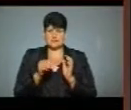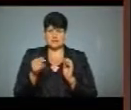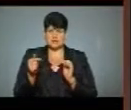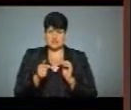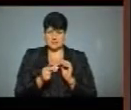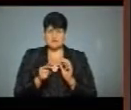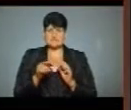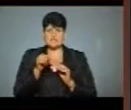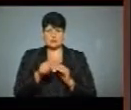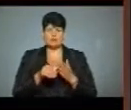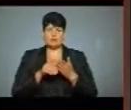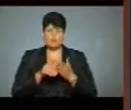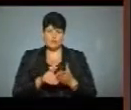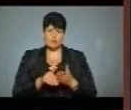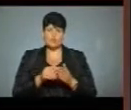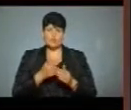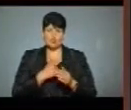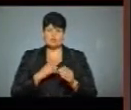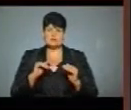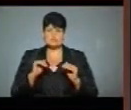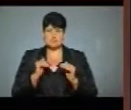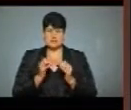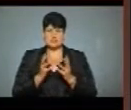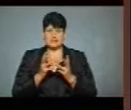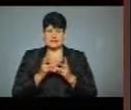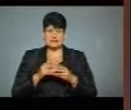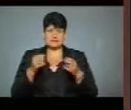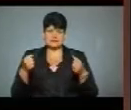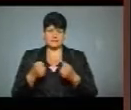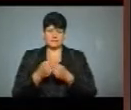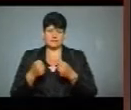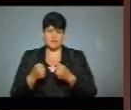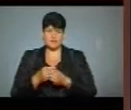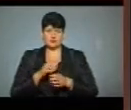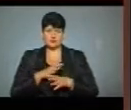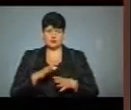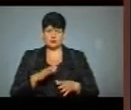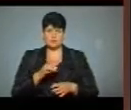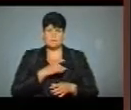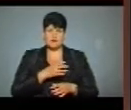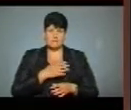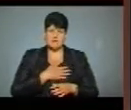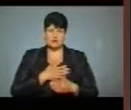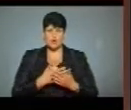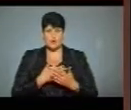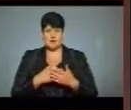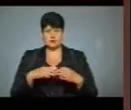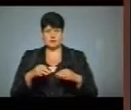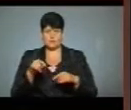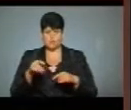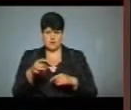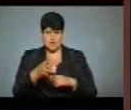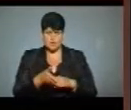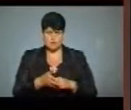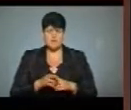З її допомогою, каже Олег Вітик, хочуть зменшити кількість автопригод та уникнути скупчення приватного і громадського транспорту в цьому районі.